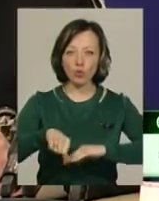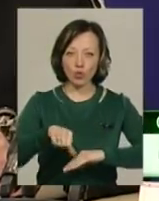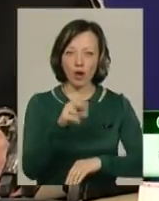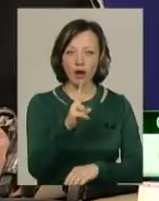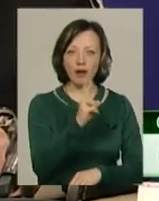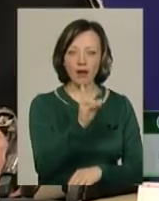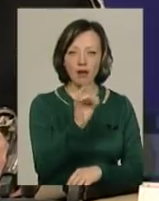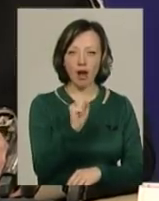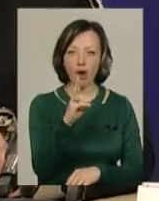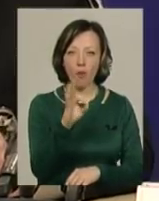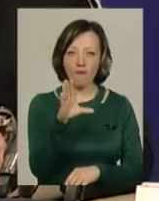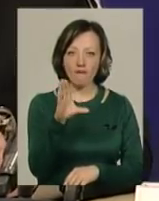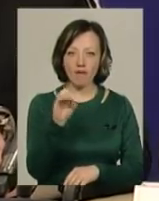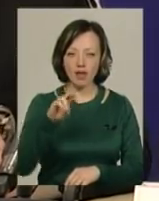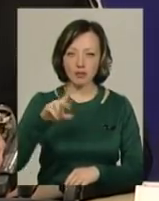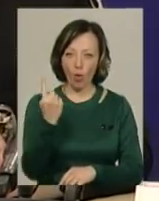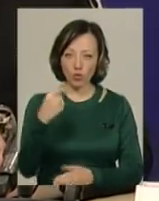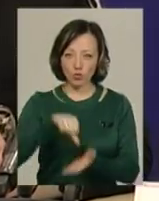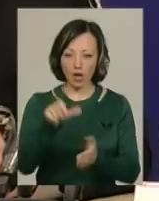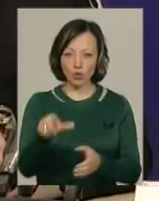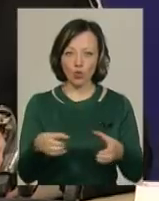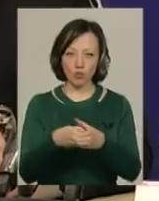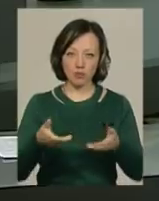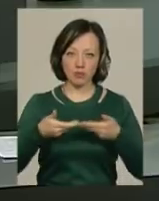організаторів цієї групи був нами затриманий.